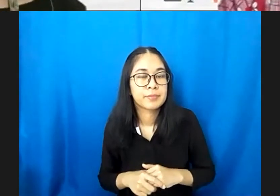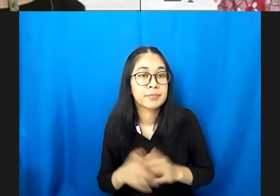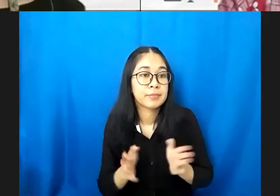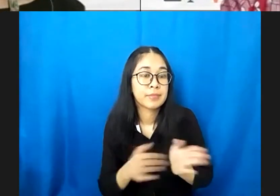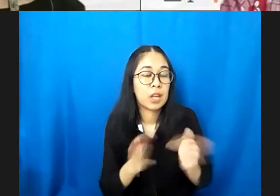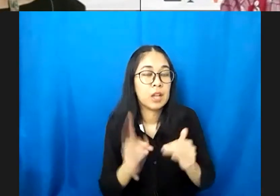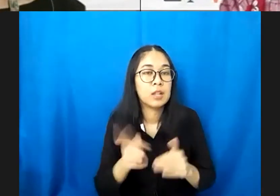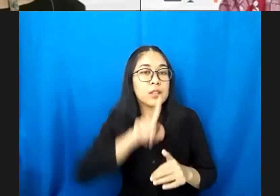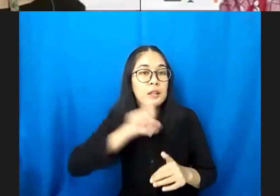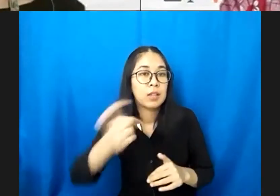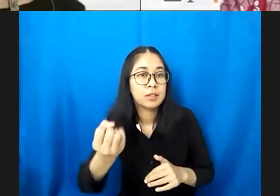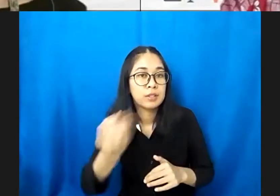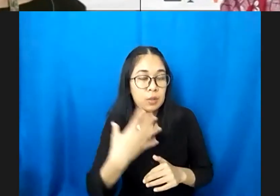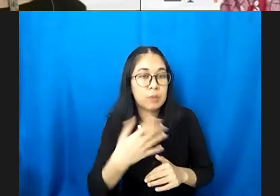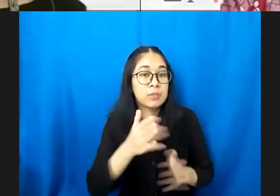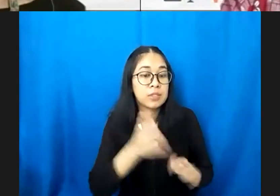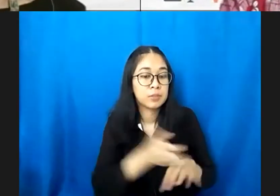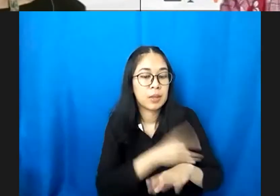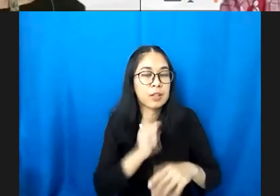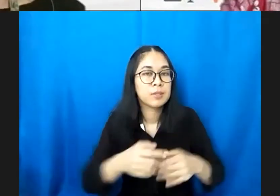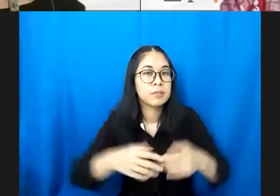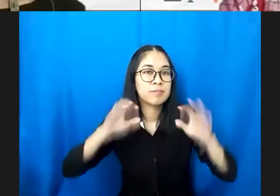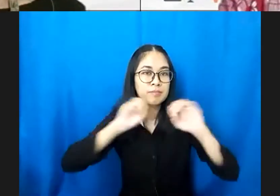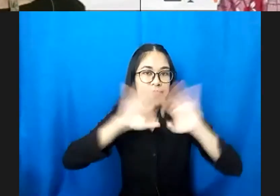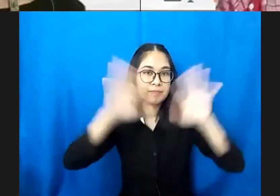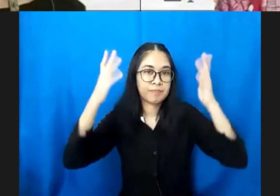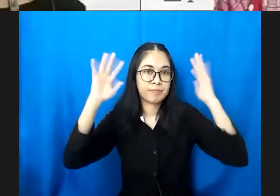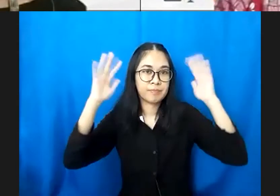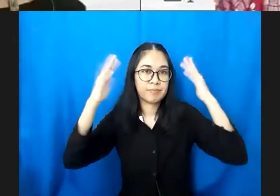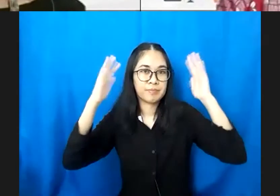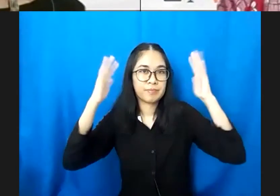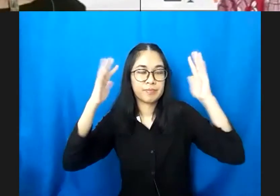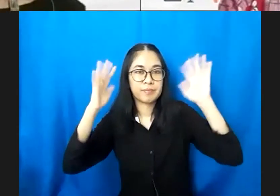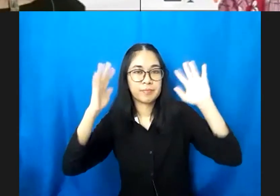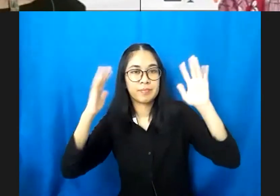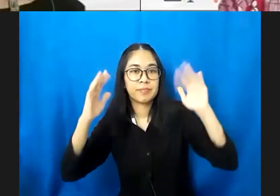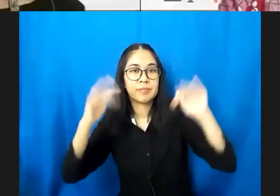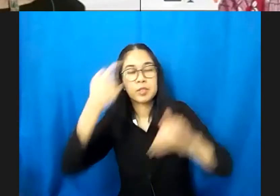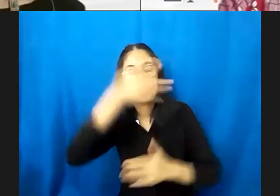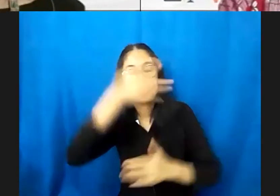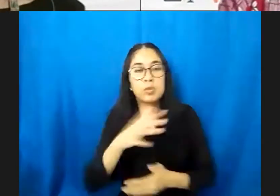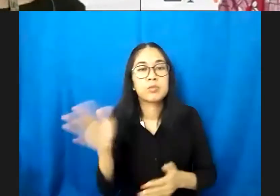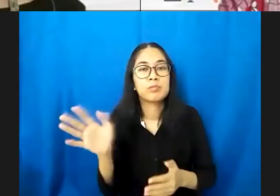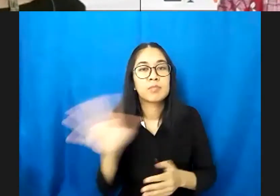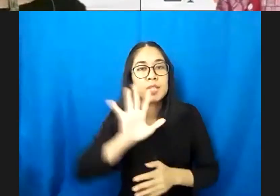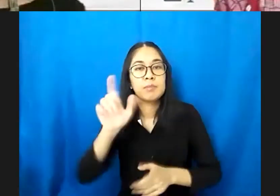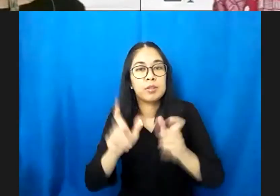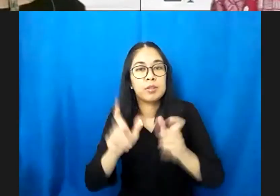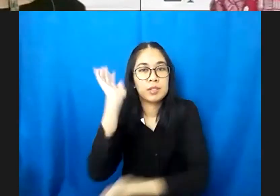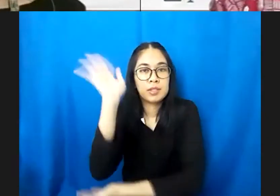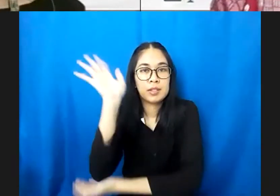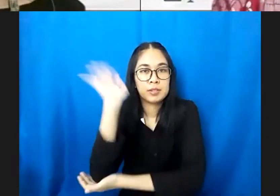tanya jawab, tapi sebelumnya kita berikan apresiasi secara virtual ya untuk para kelima narasumber